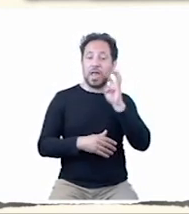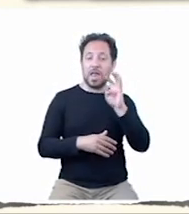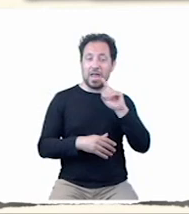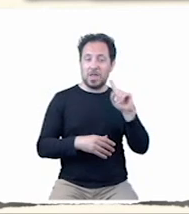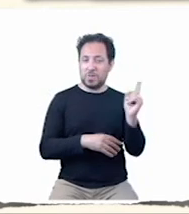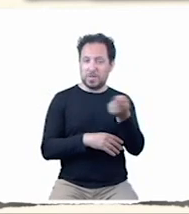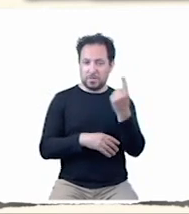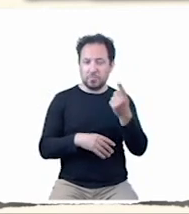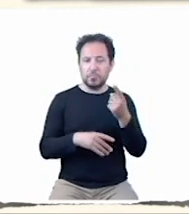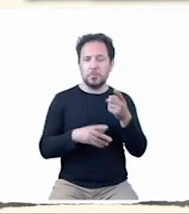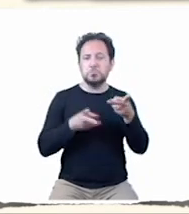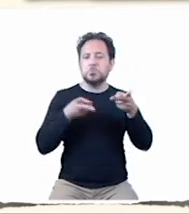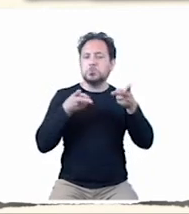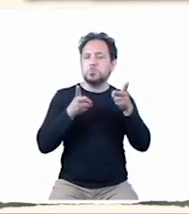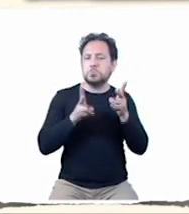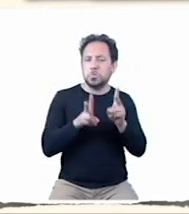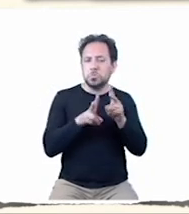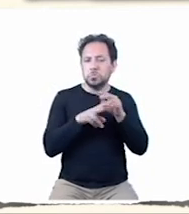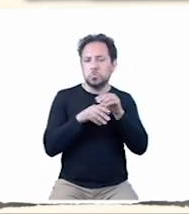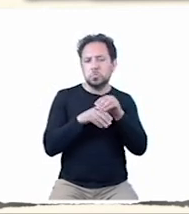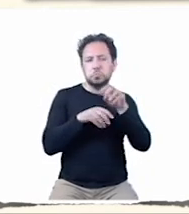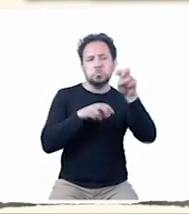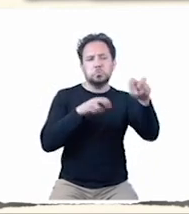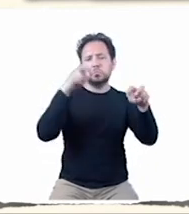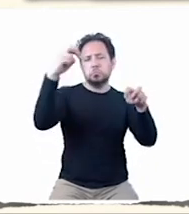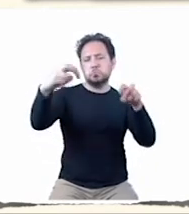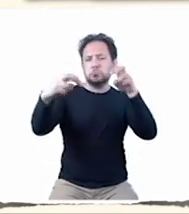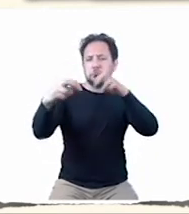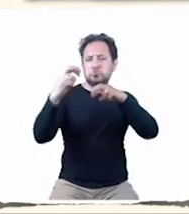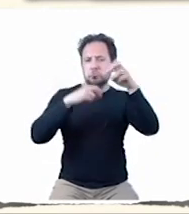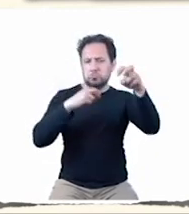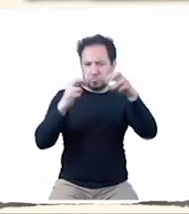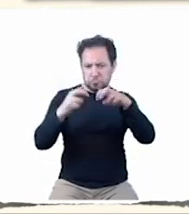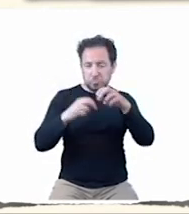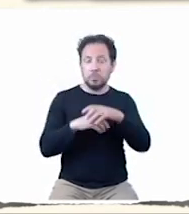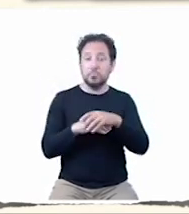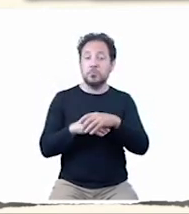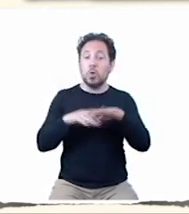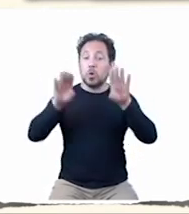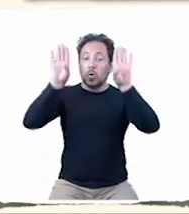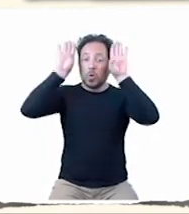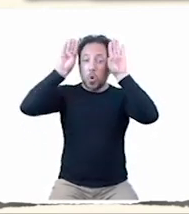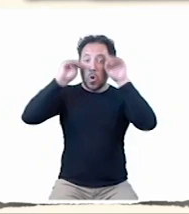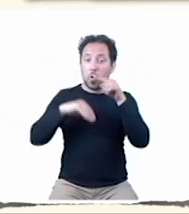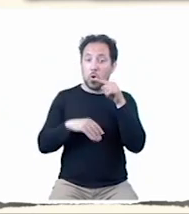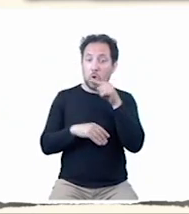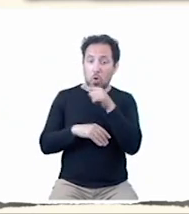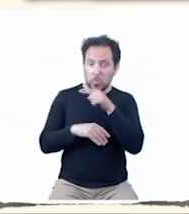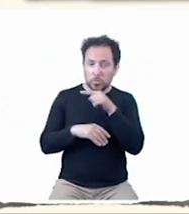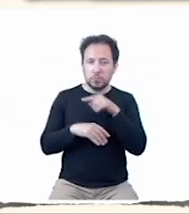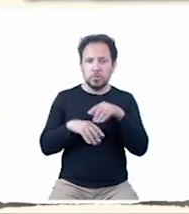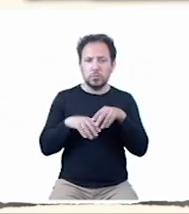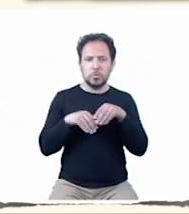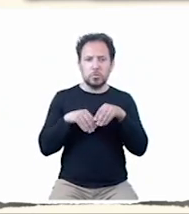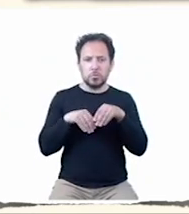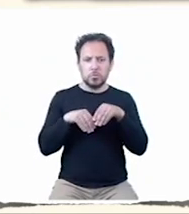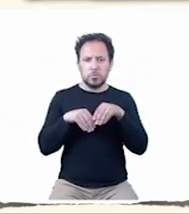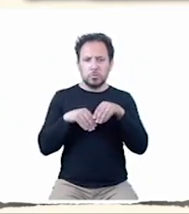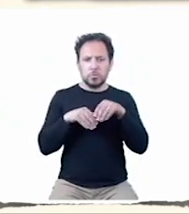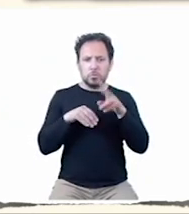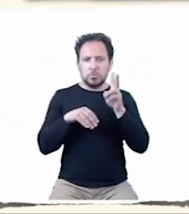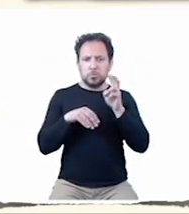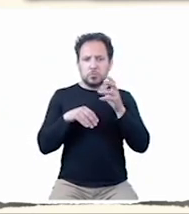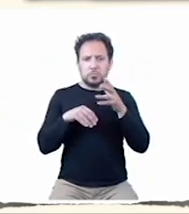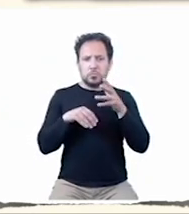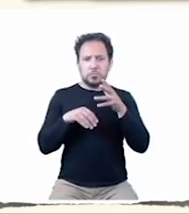I gatti erano seduti qua e là. Ma Rocky sentiva tutti gli sguardi puntati su di